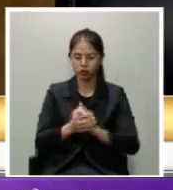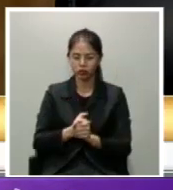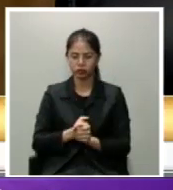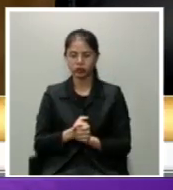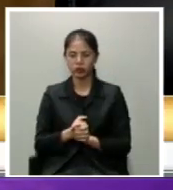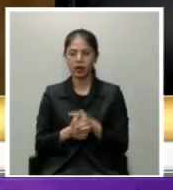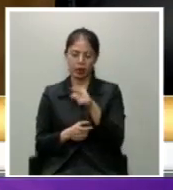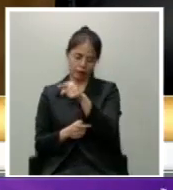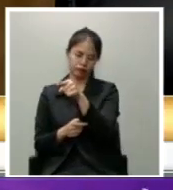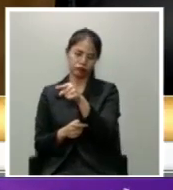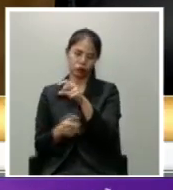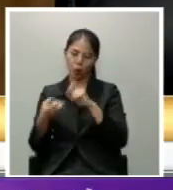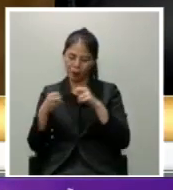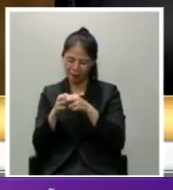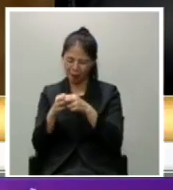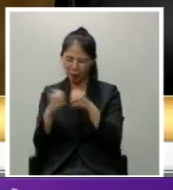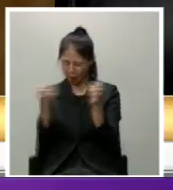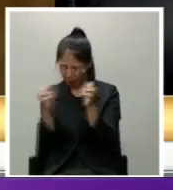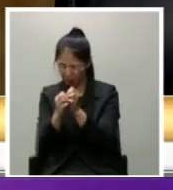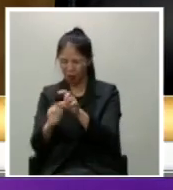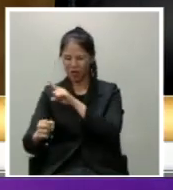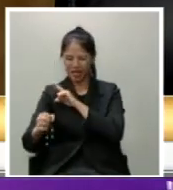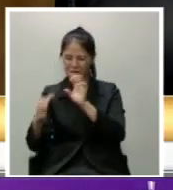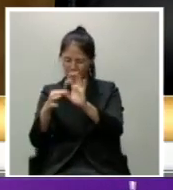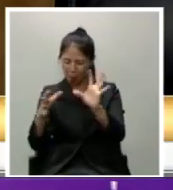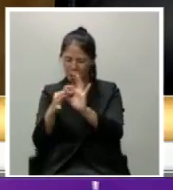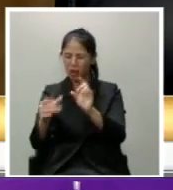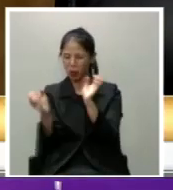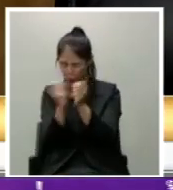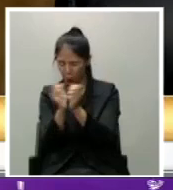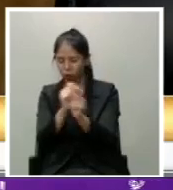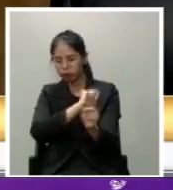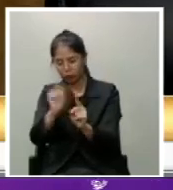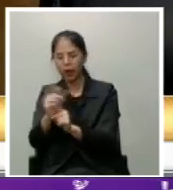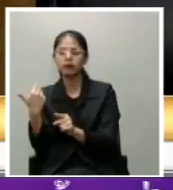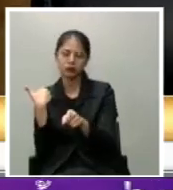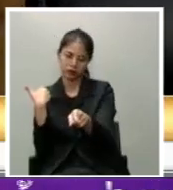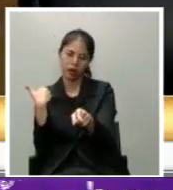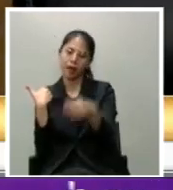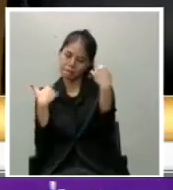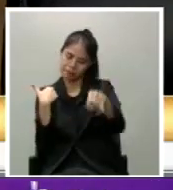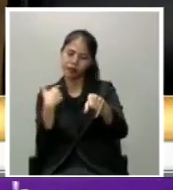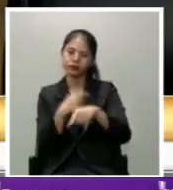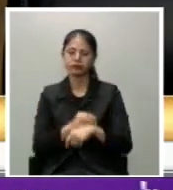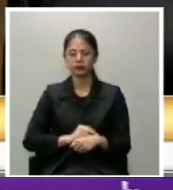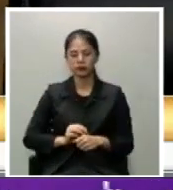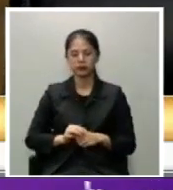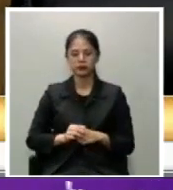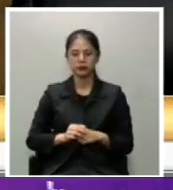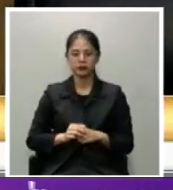างนั้นแหละครับแทรกแซงและก้าวก่ายท่านประธานครับสุดท้ายที่ไปได้เร็ว